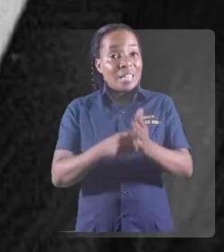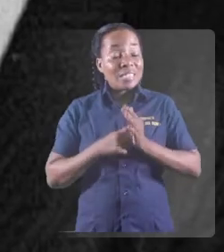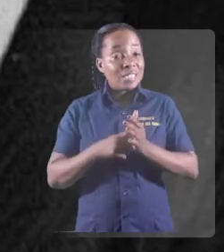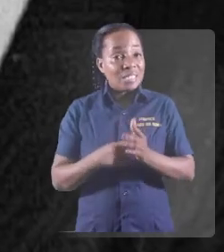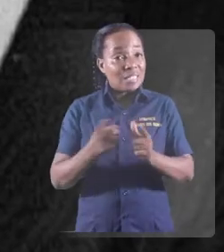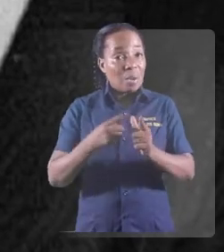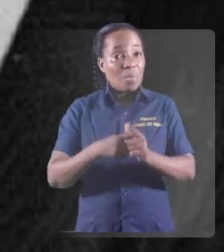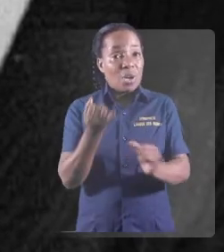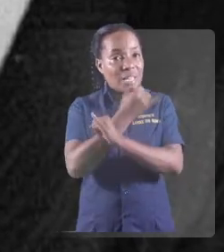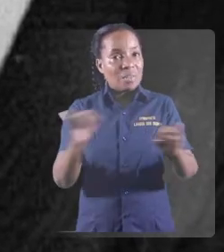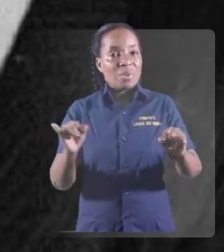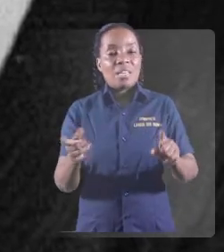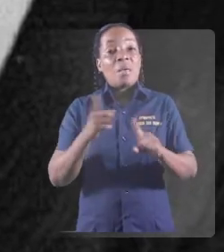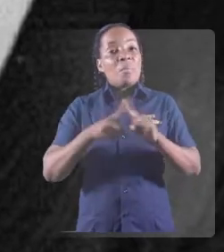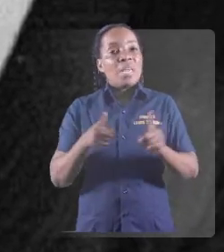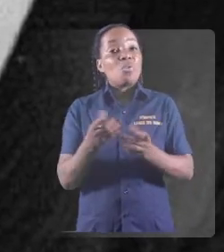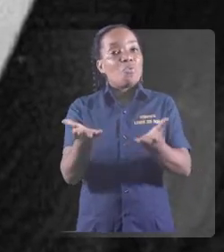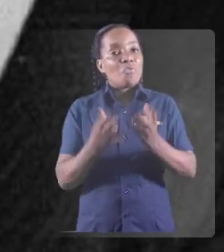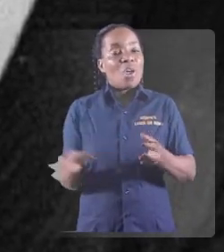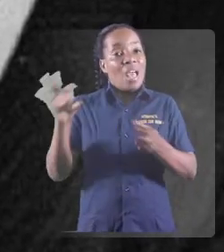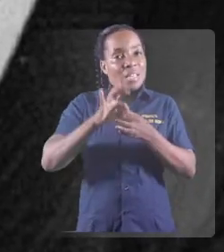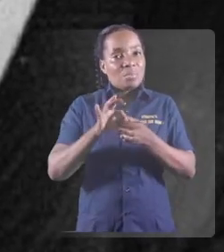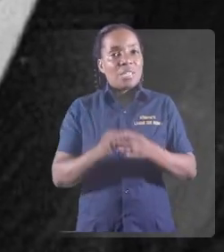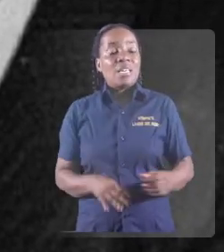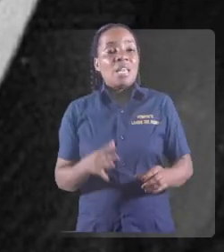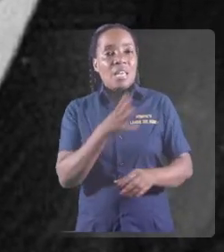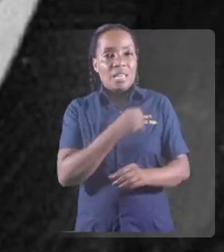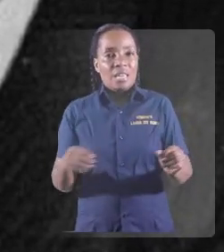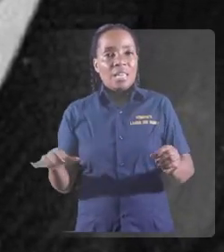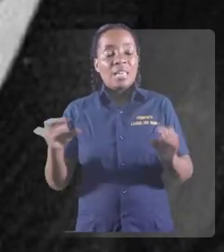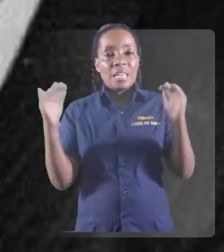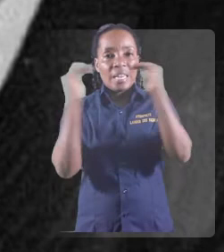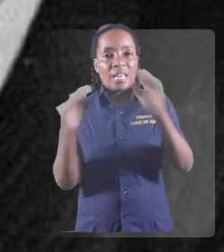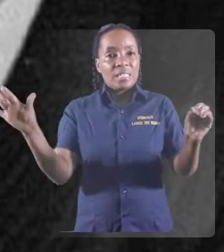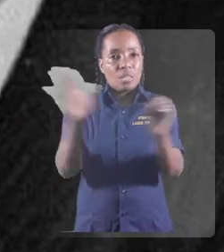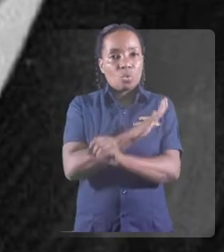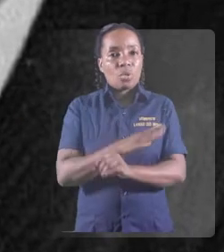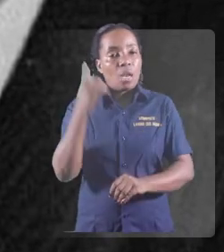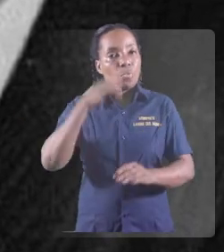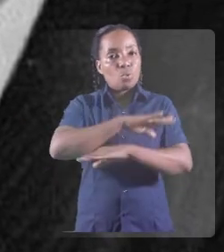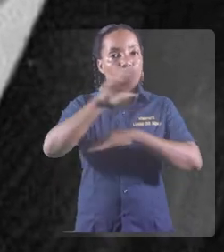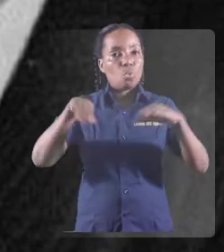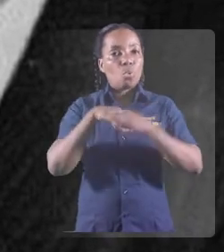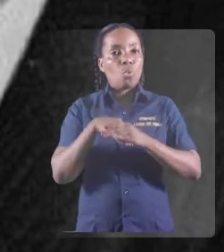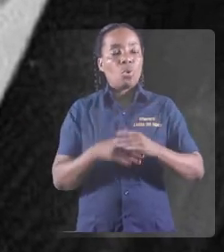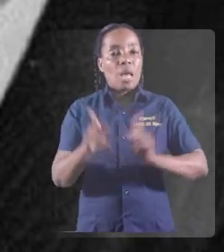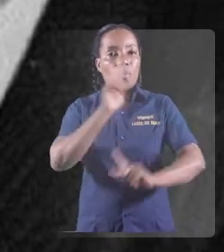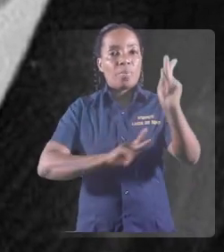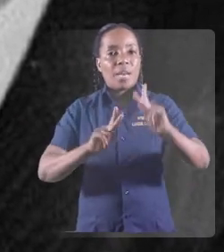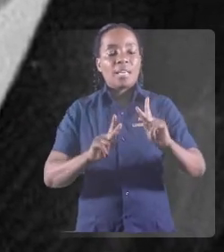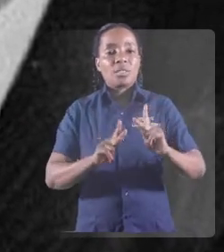et la complète égalité en toutes les populations algériennes. Les nationalistes